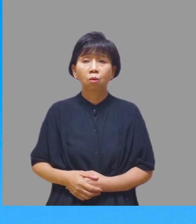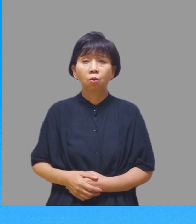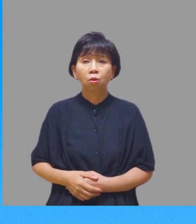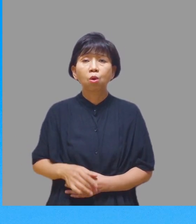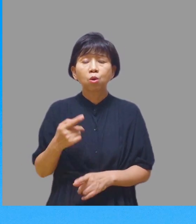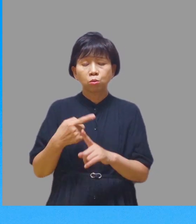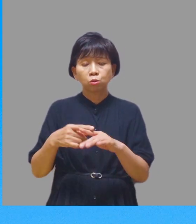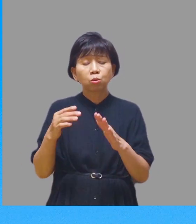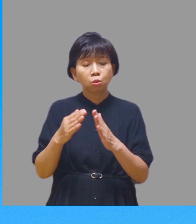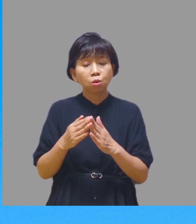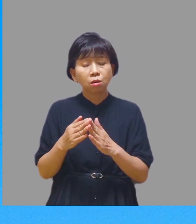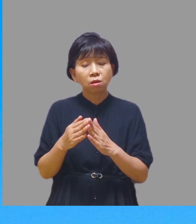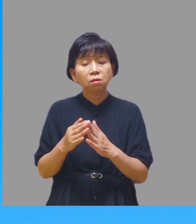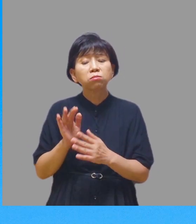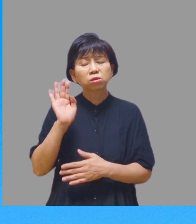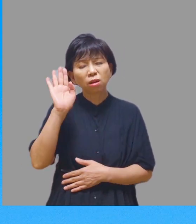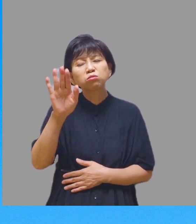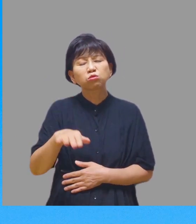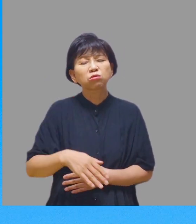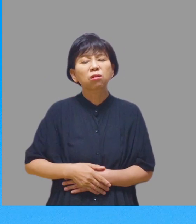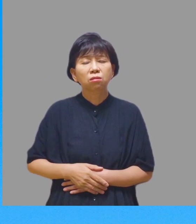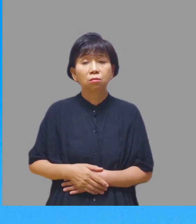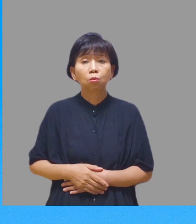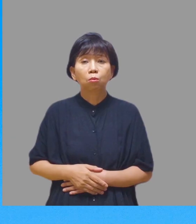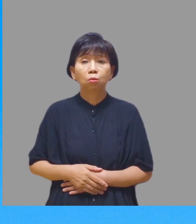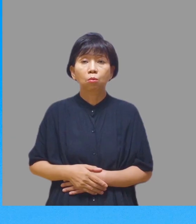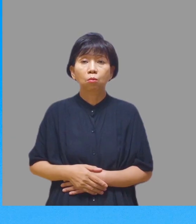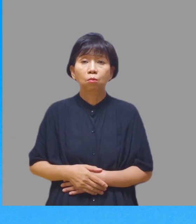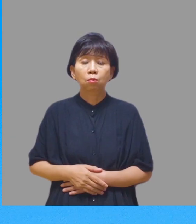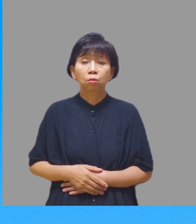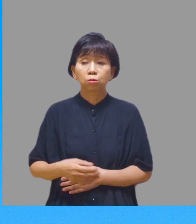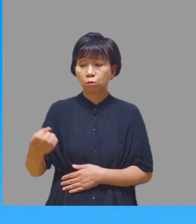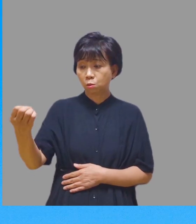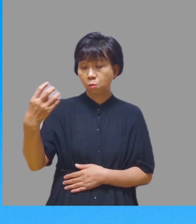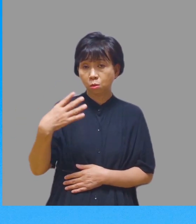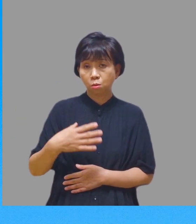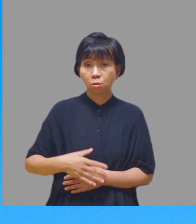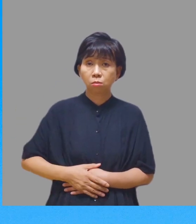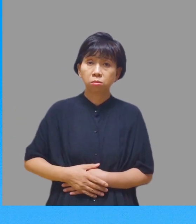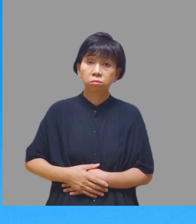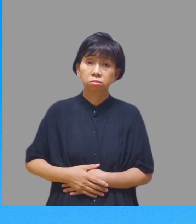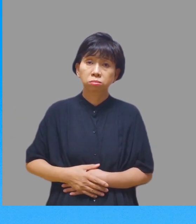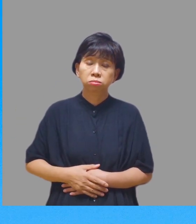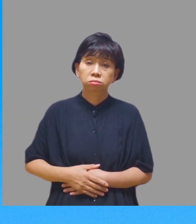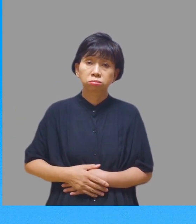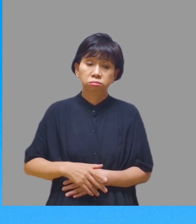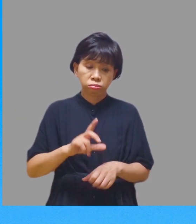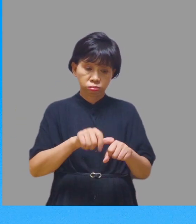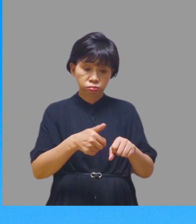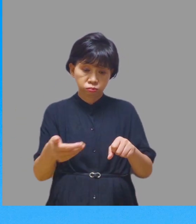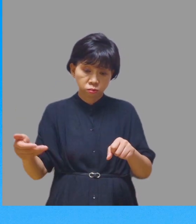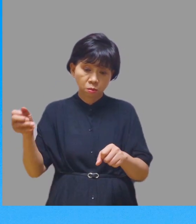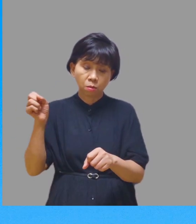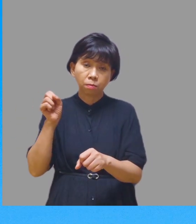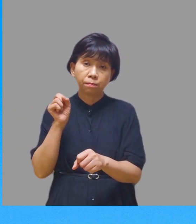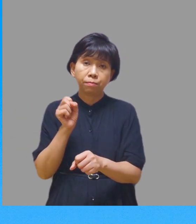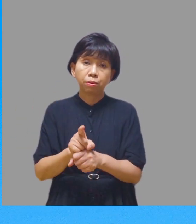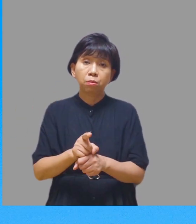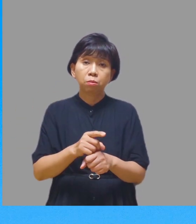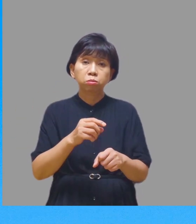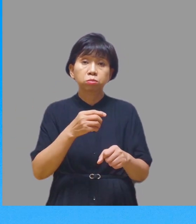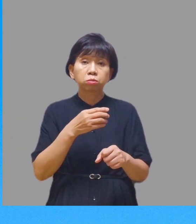교회 나가게 되면 꼭 그 교회 가겠다고 이야기는 하는데 벌써 세월이 많이